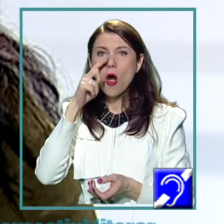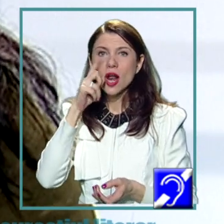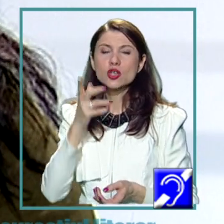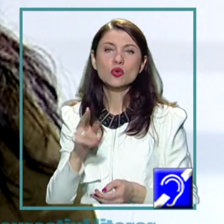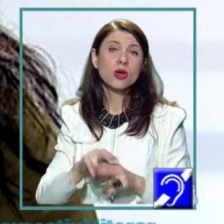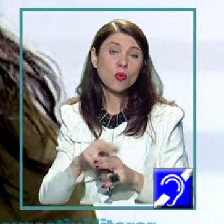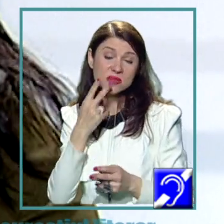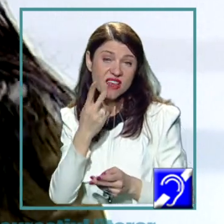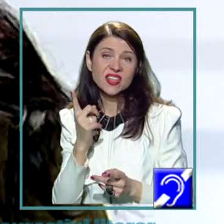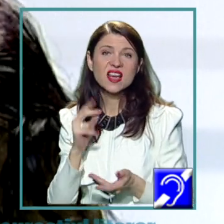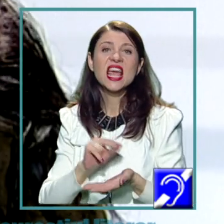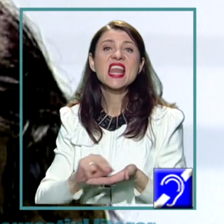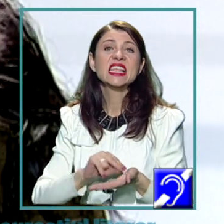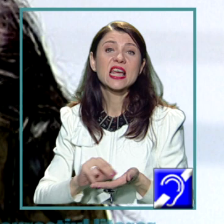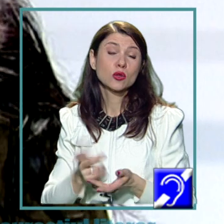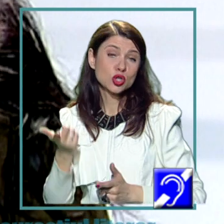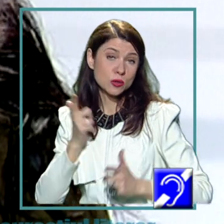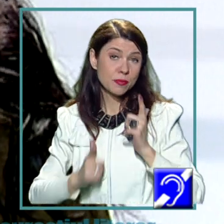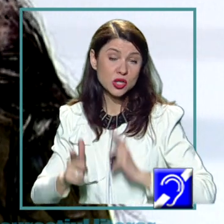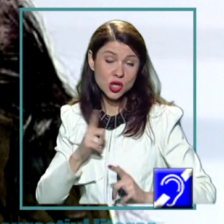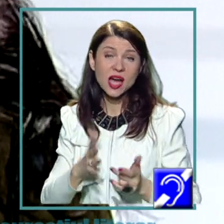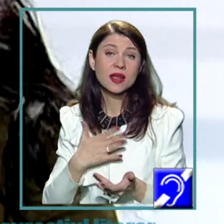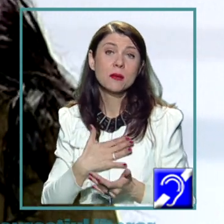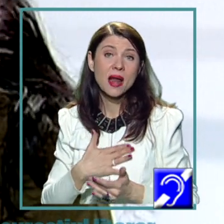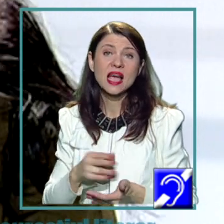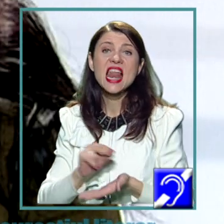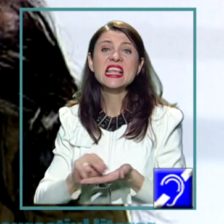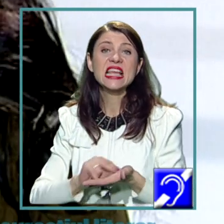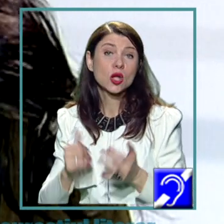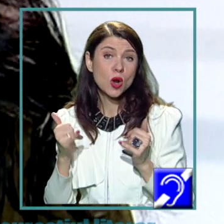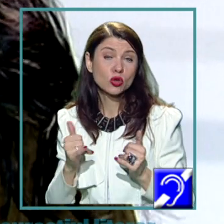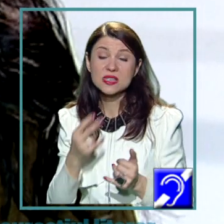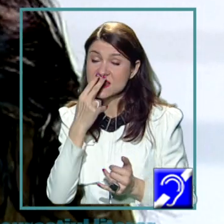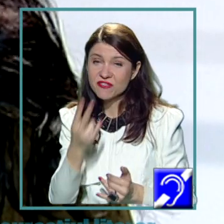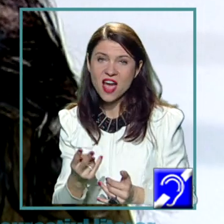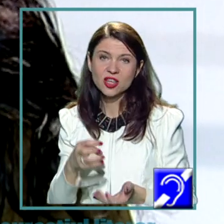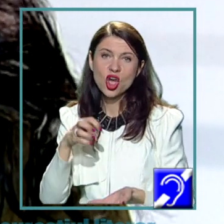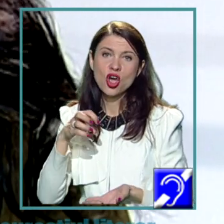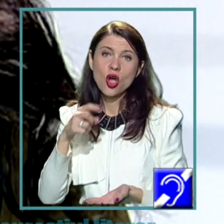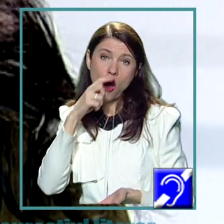apare el în literatură, și pe cei pasionați de literatura contemporană să vadă orașul în care